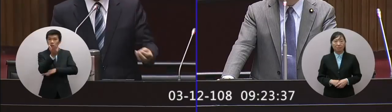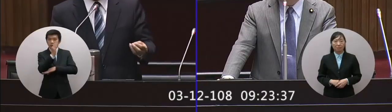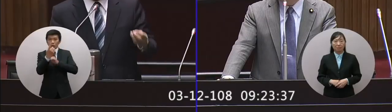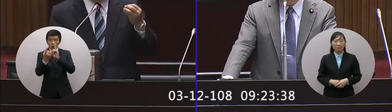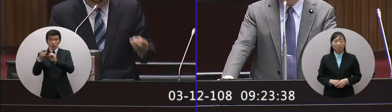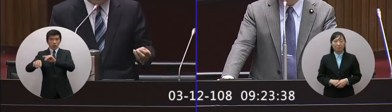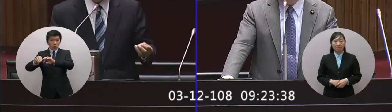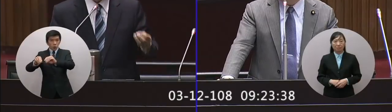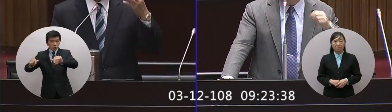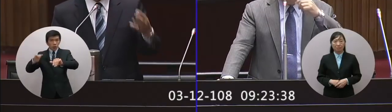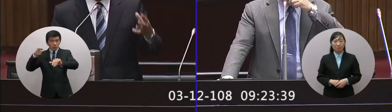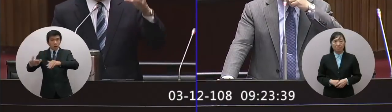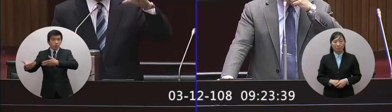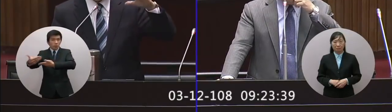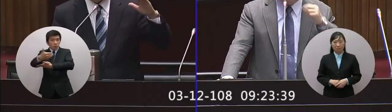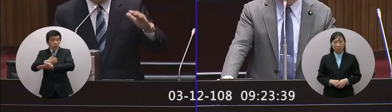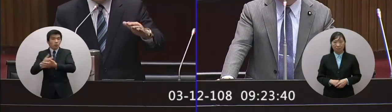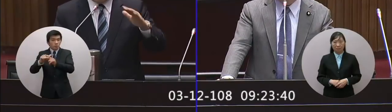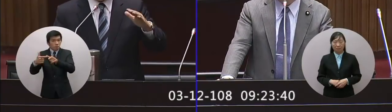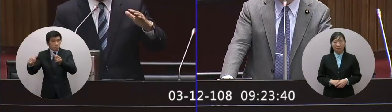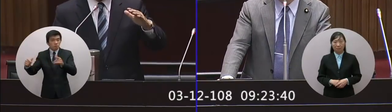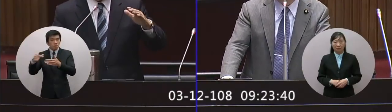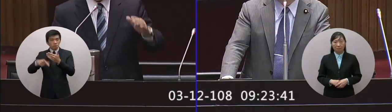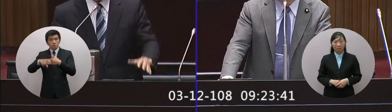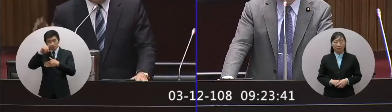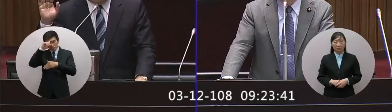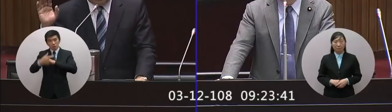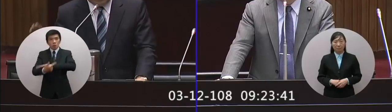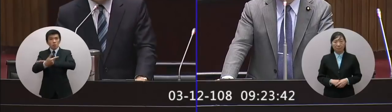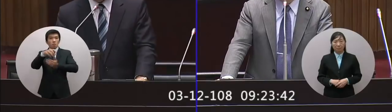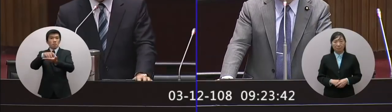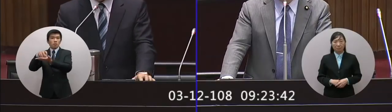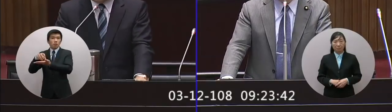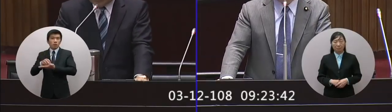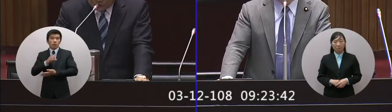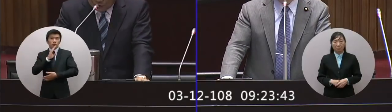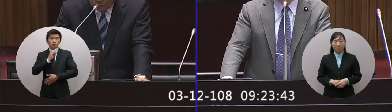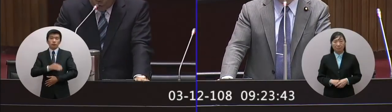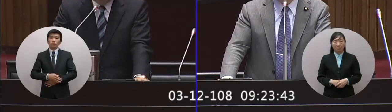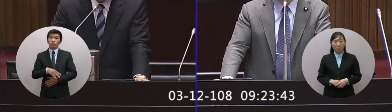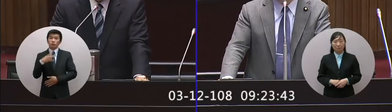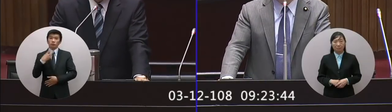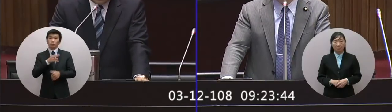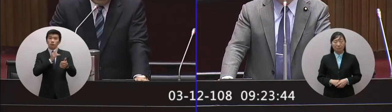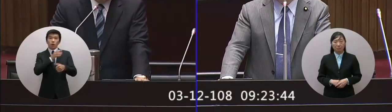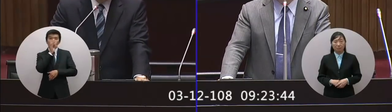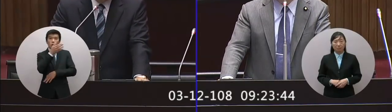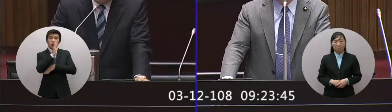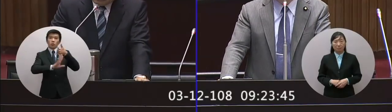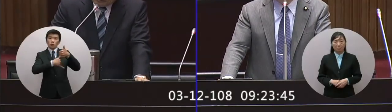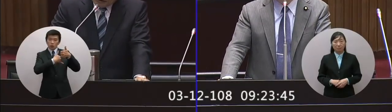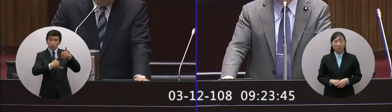用地取得等都应该加快进行。那也请吴政委及交通部，我希